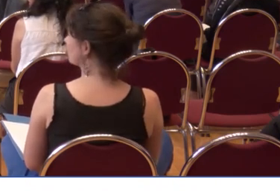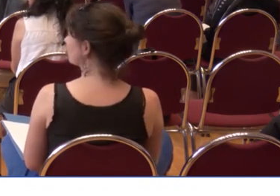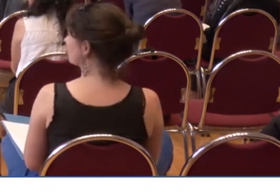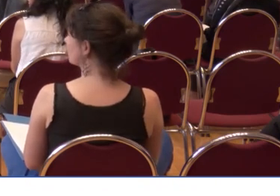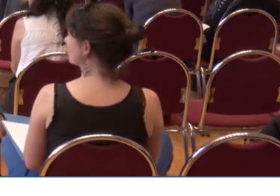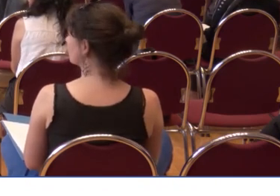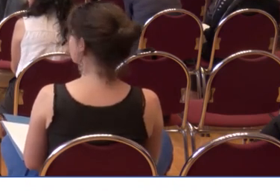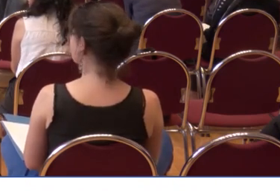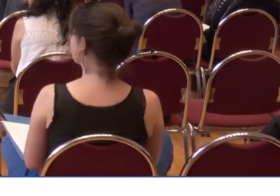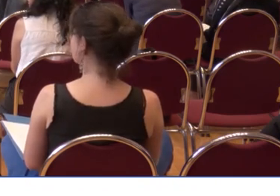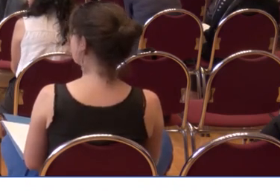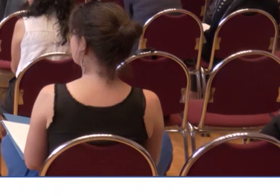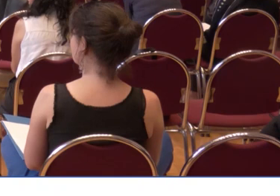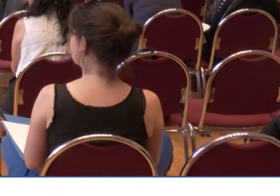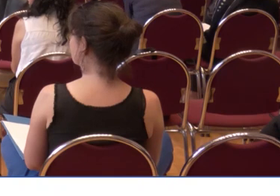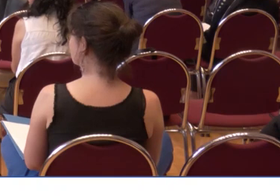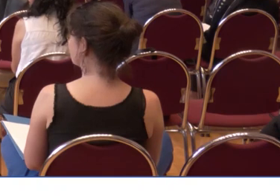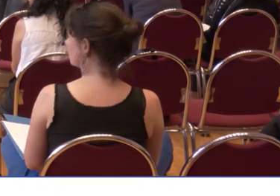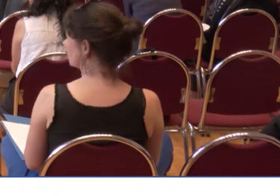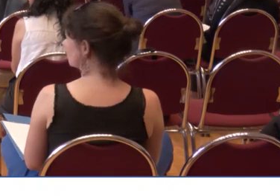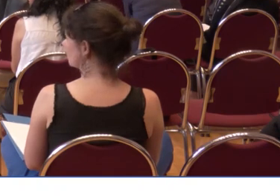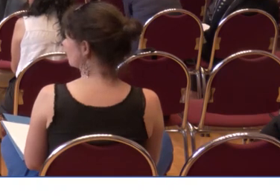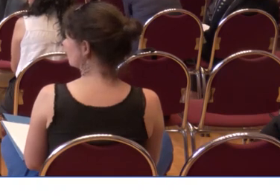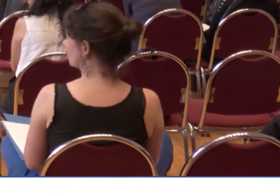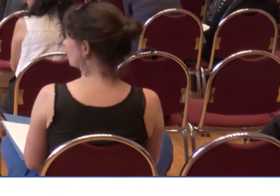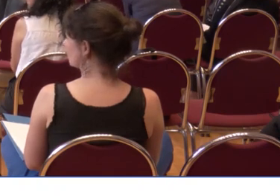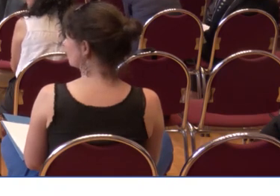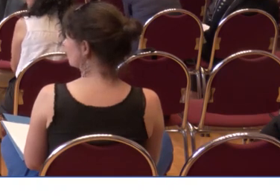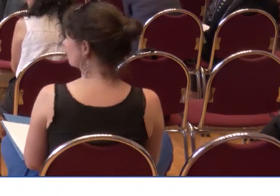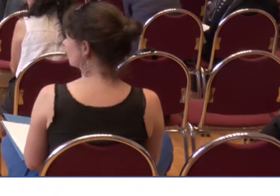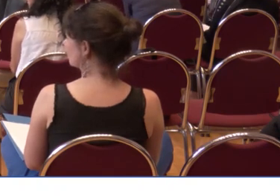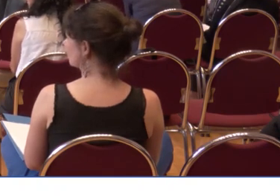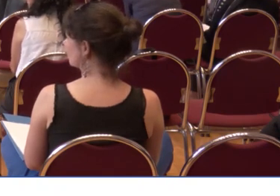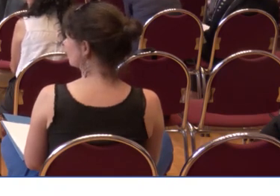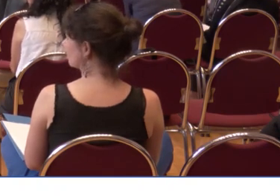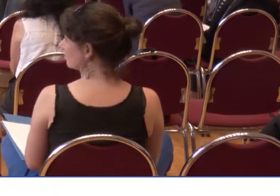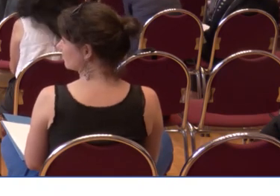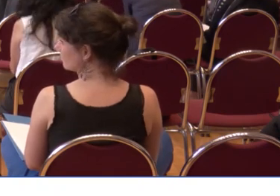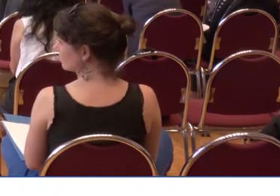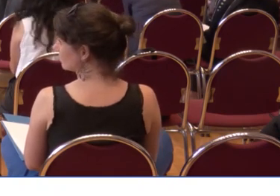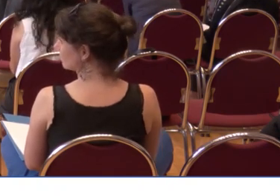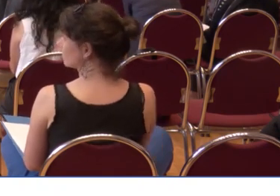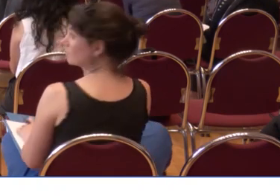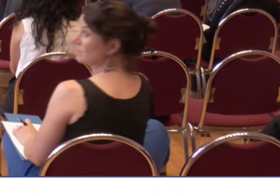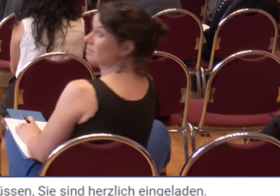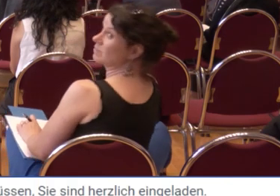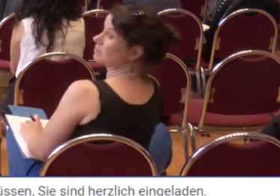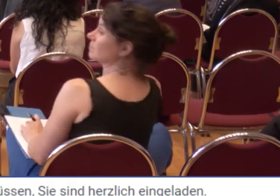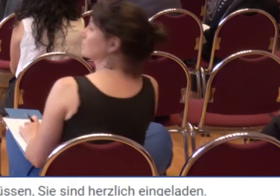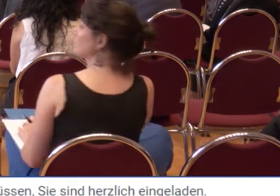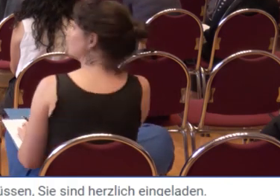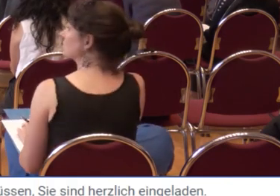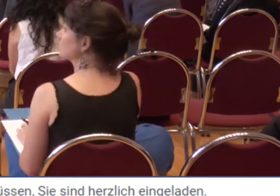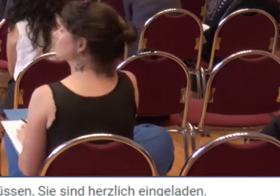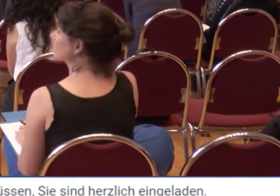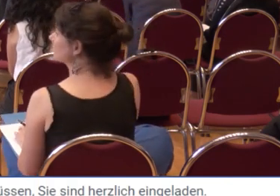akute Frage ja da vorne wie ist denn die Möglichkeit diese hilfe-zeiträume übereinander zu legen